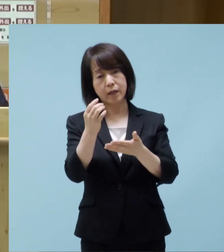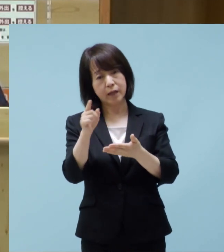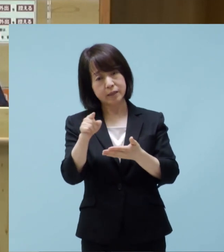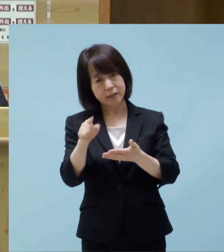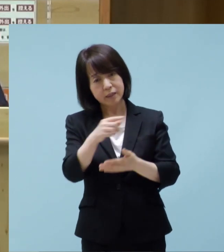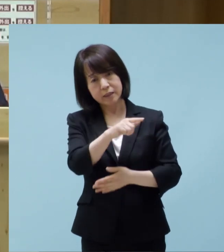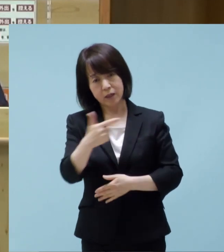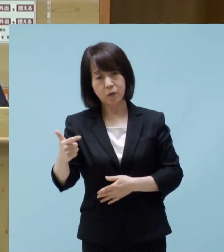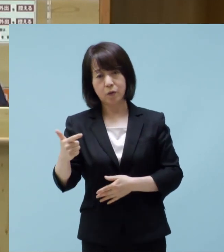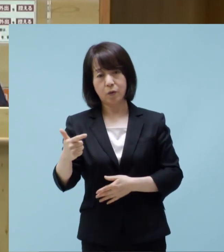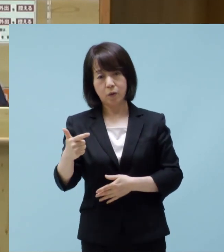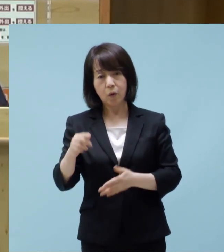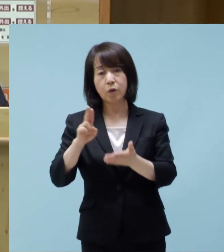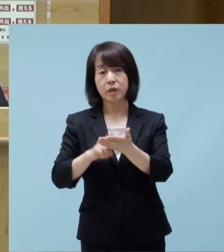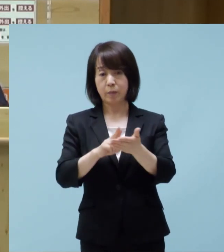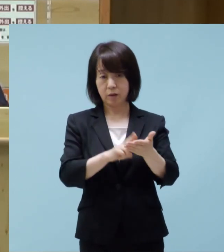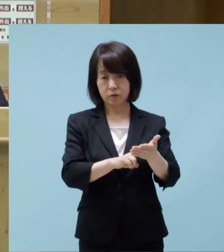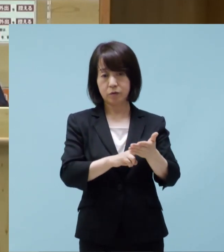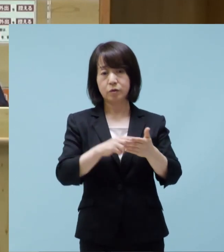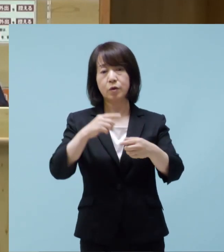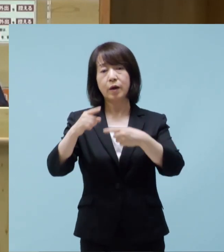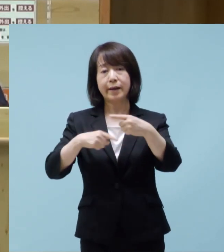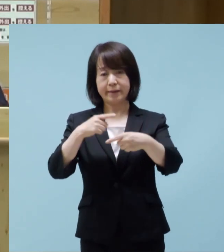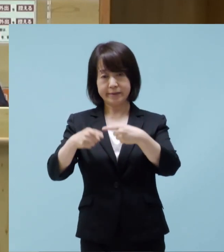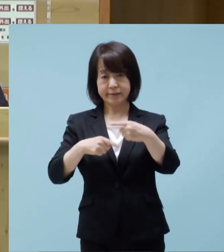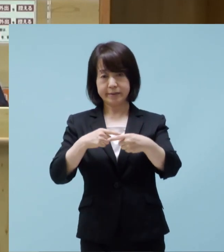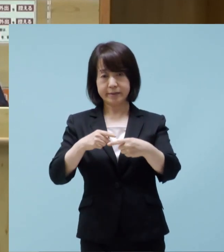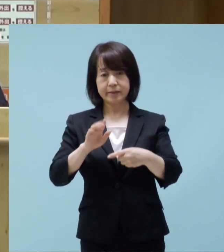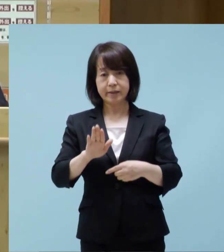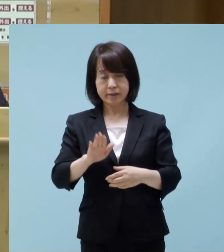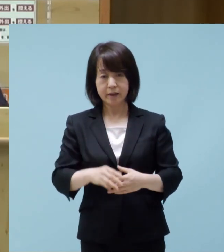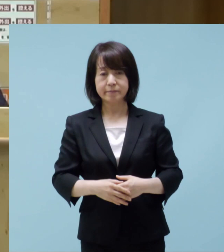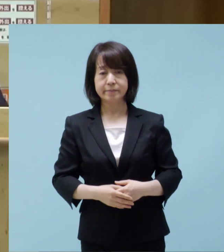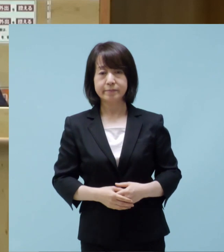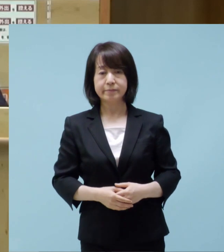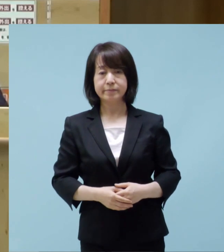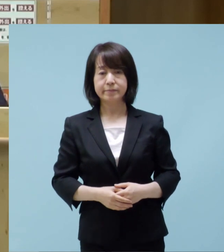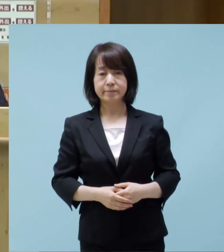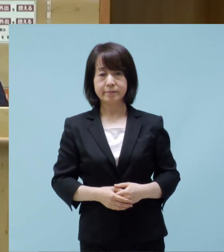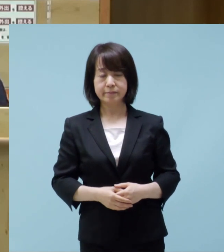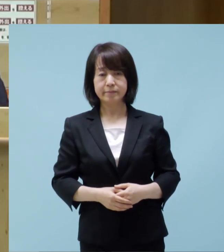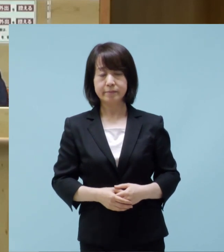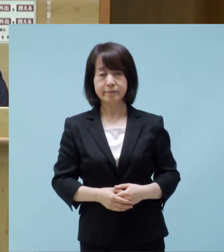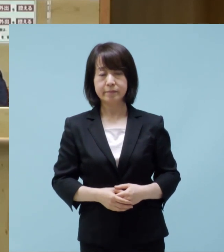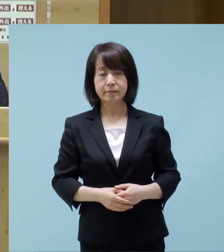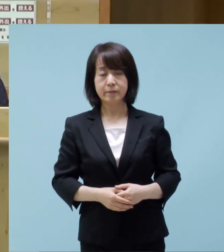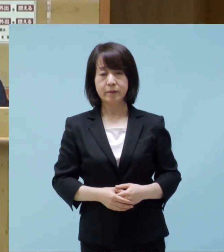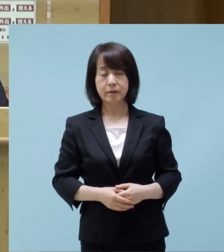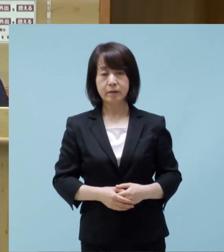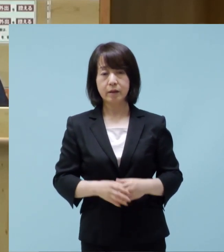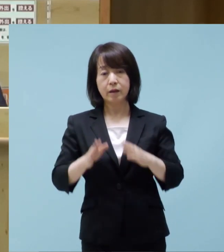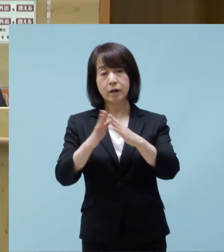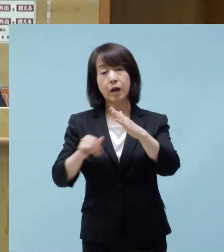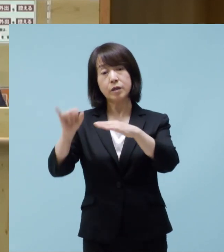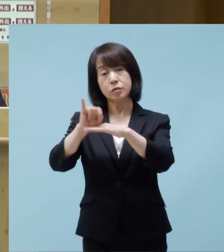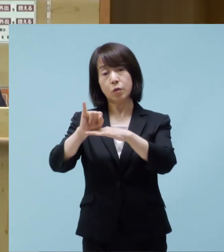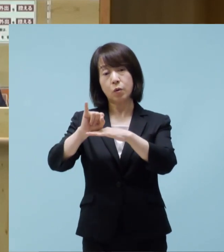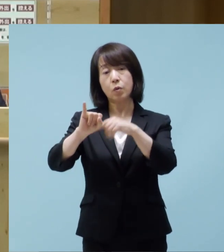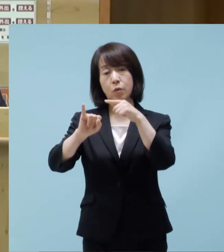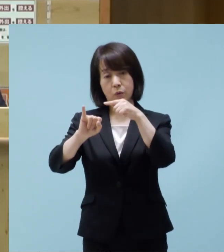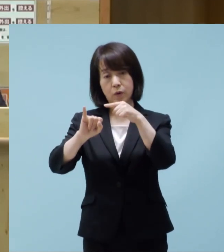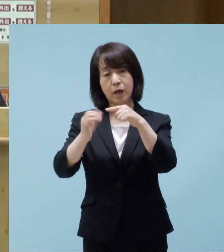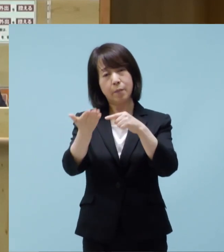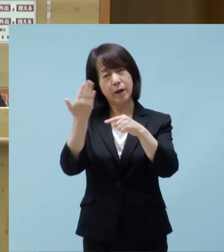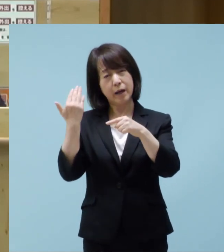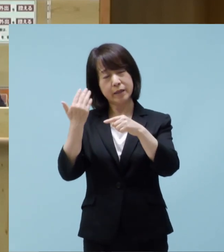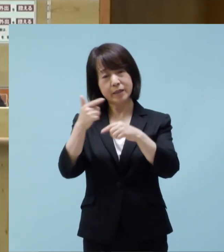話でした。で、これは大臣の時からでそうですけども、私